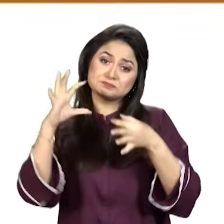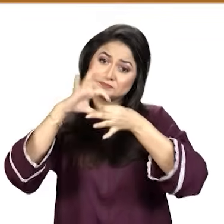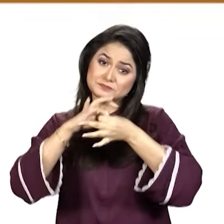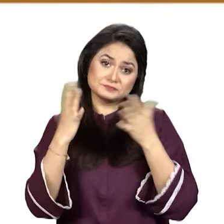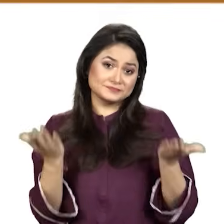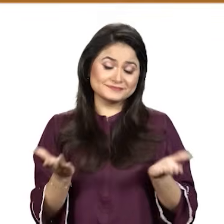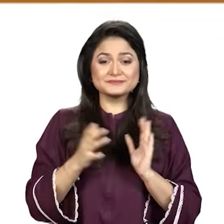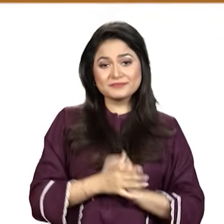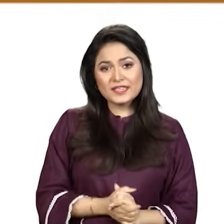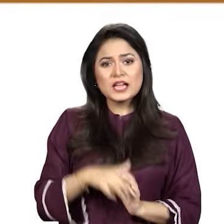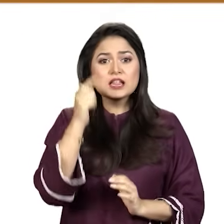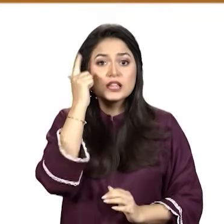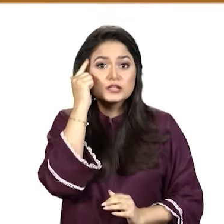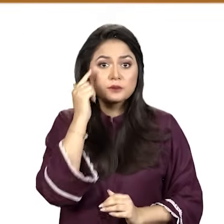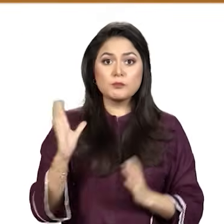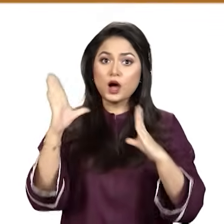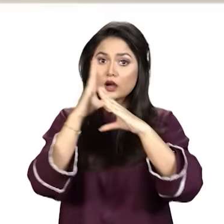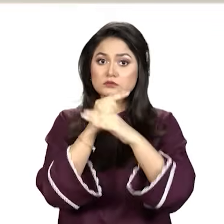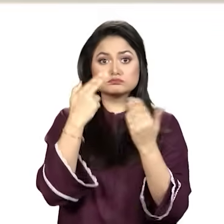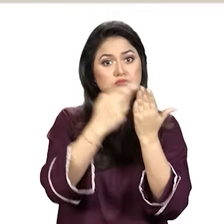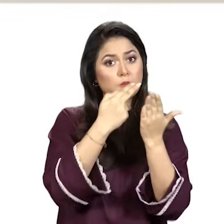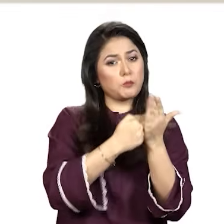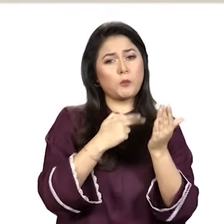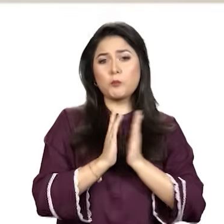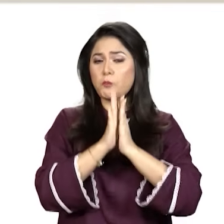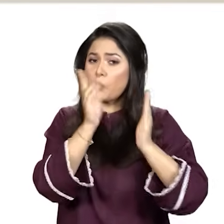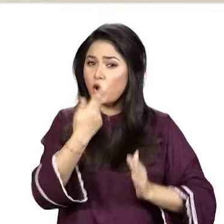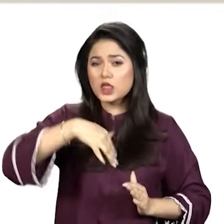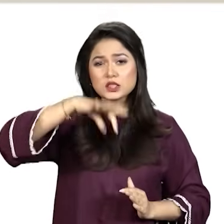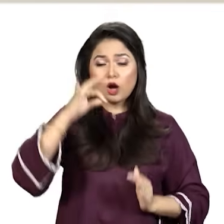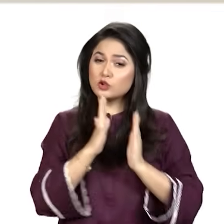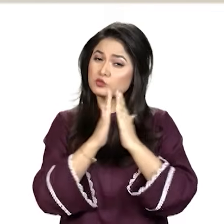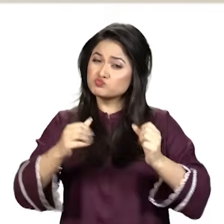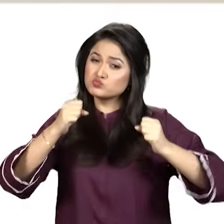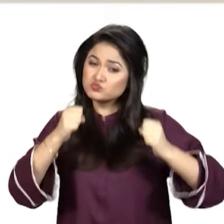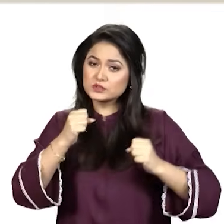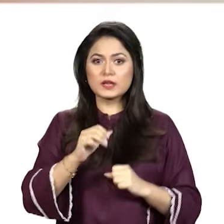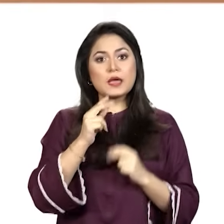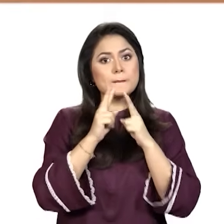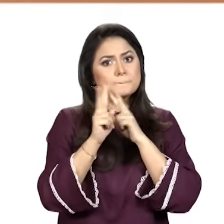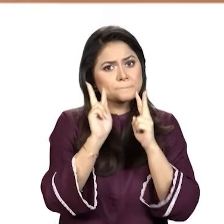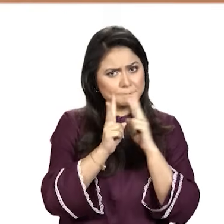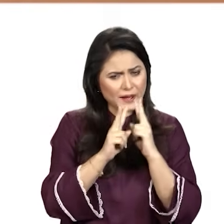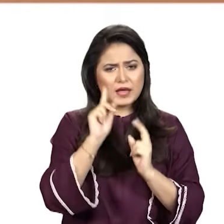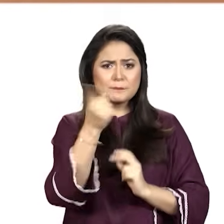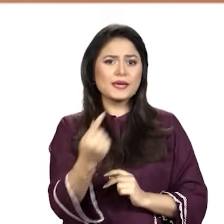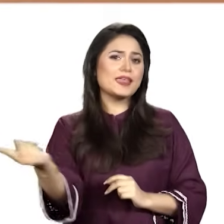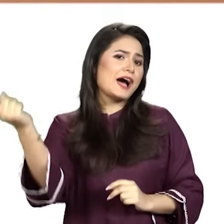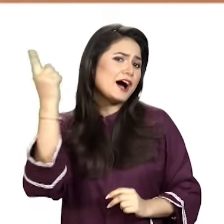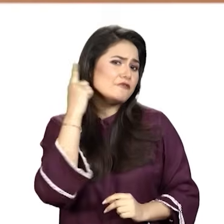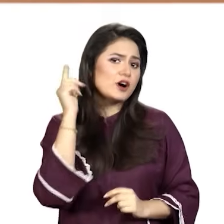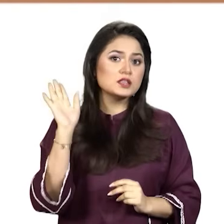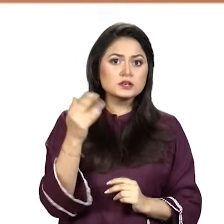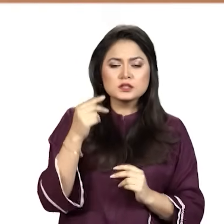हमारे ख्यालात से है। दिमाग के तमाम हिस्सों की कारकर्दगी कदरे पेचीदा होती है। बातचीत करते हुए पहले आवाज सुनाई देती है,